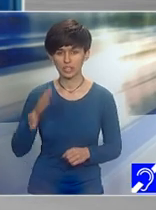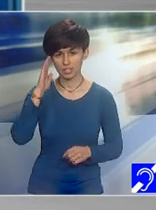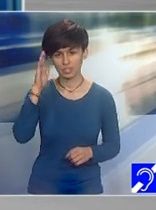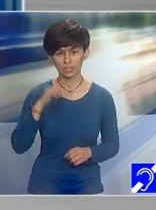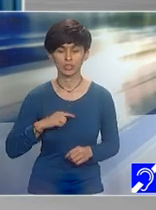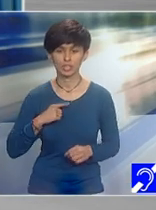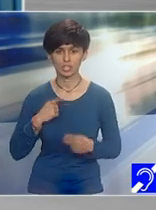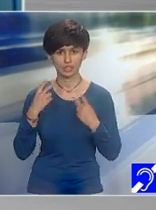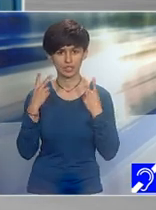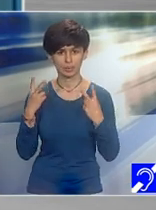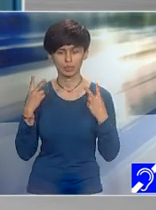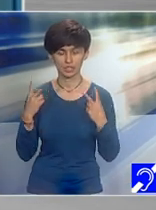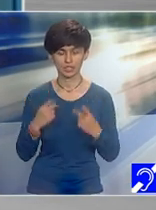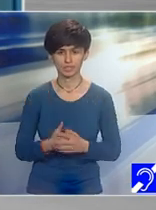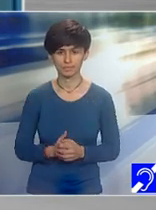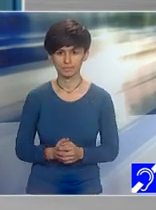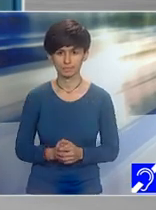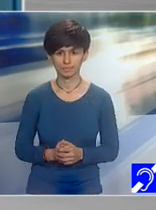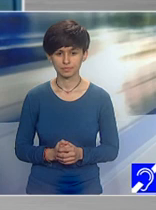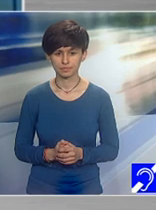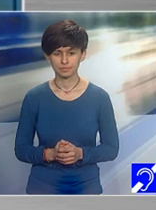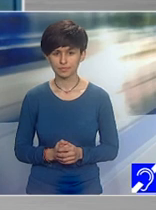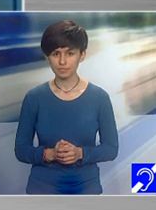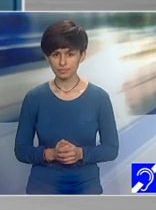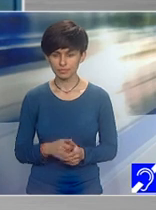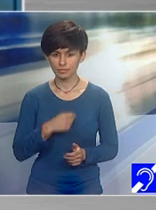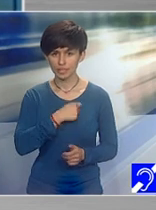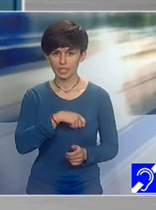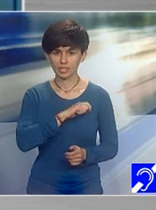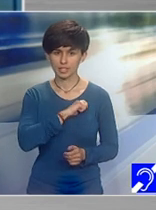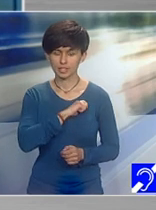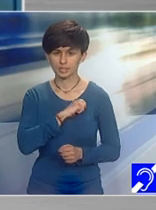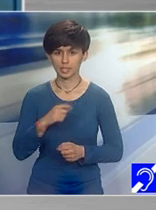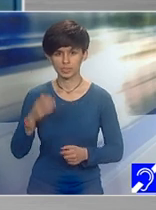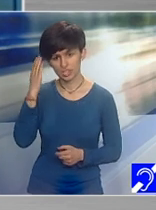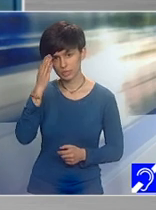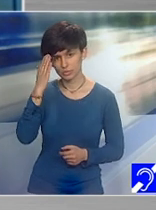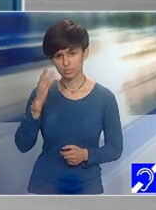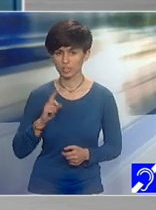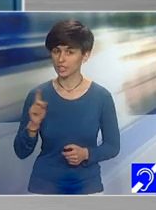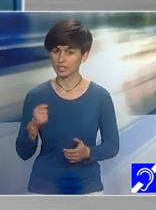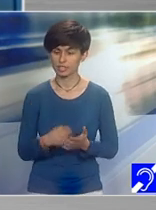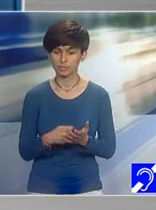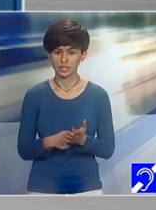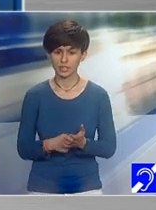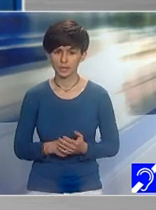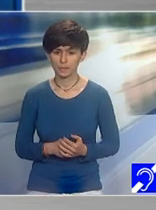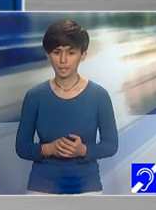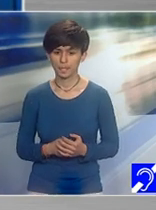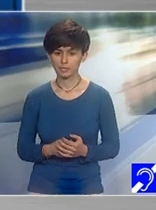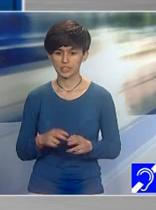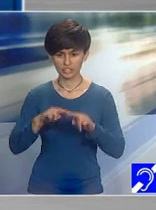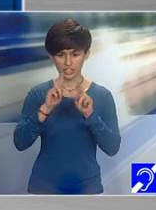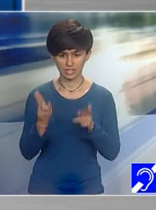important. Nu doar pentru că inspectoratul școlar scapă și mai plătește 150 de milioane de lei pe lună la chirie, la sindicat, asta e un